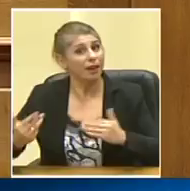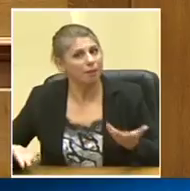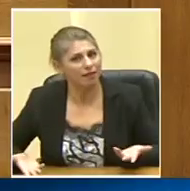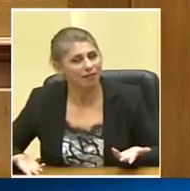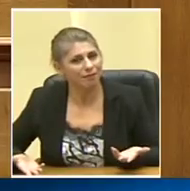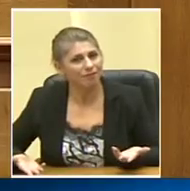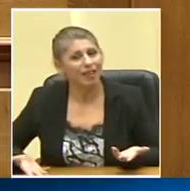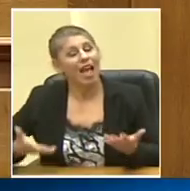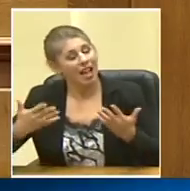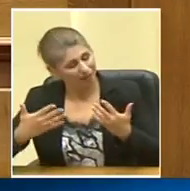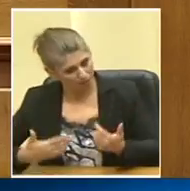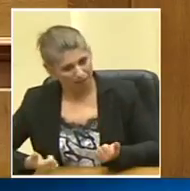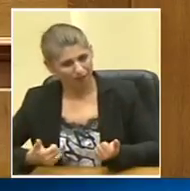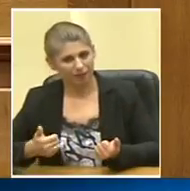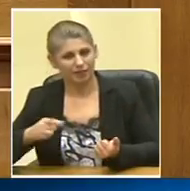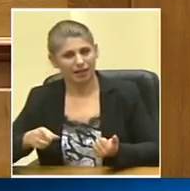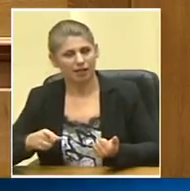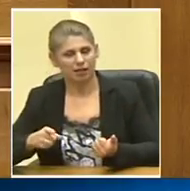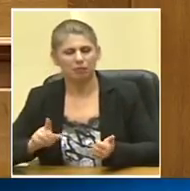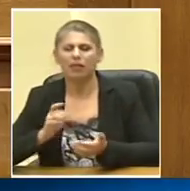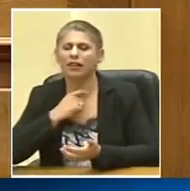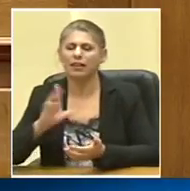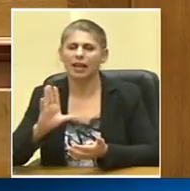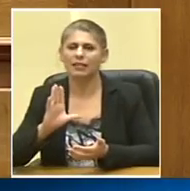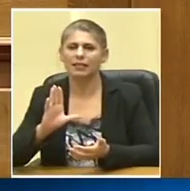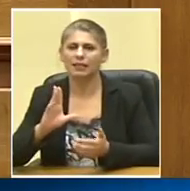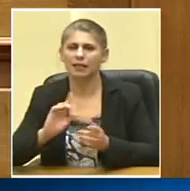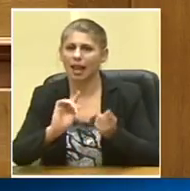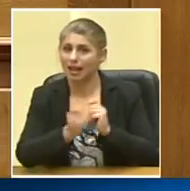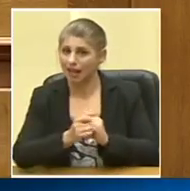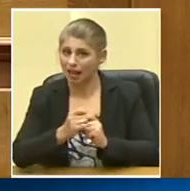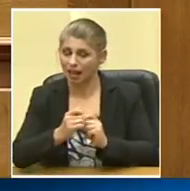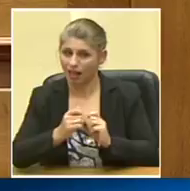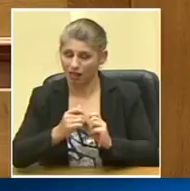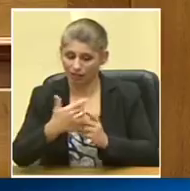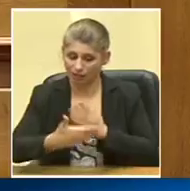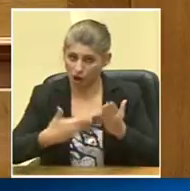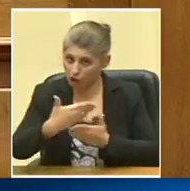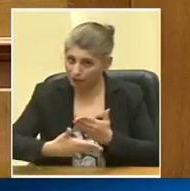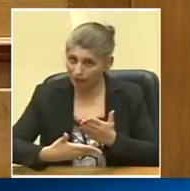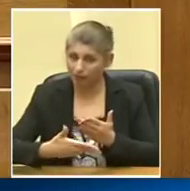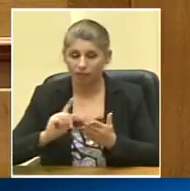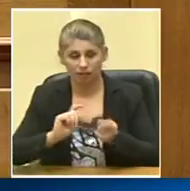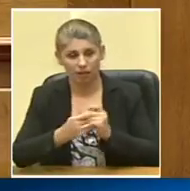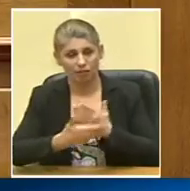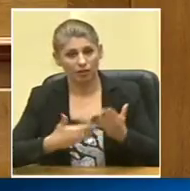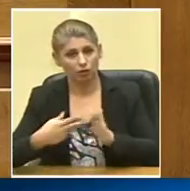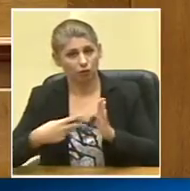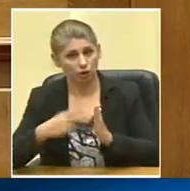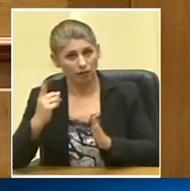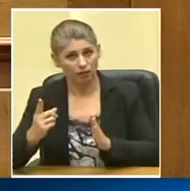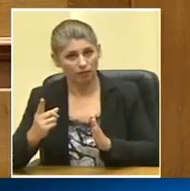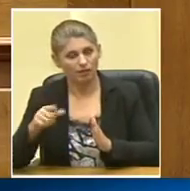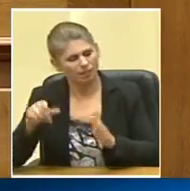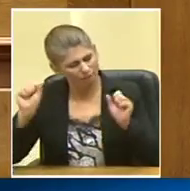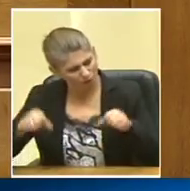Εάν ήδη υπάρχει και είναι περιττή η αναθεώρηση, προφανώς δεν είναι υποσχοσιολογία. Στο κάτω-κάτω και η αναθεώρηση του 2001 είναι πολύ